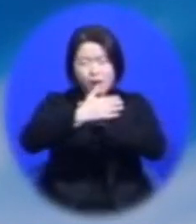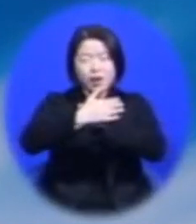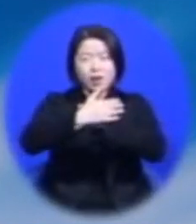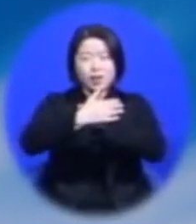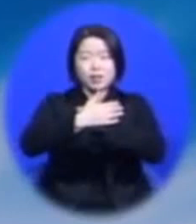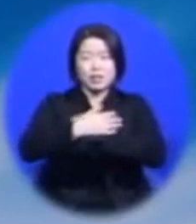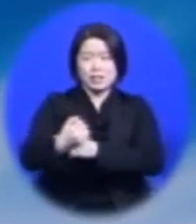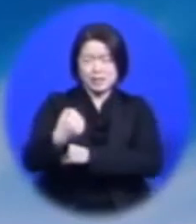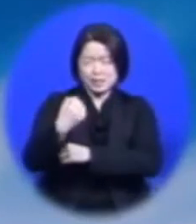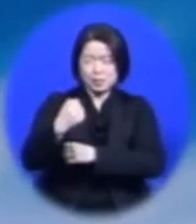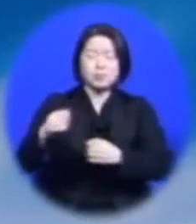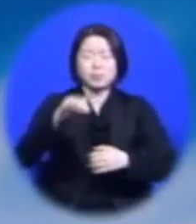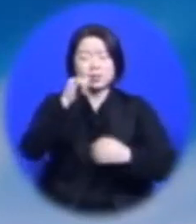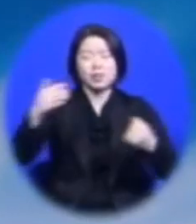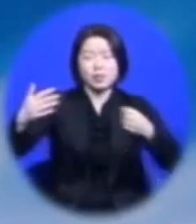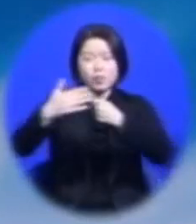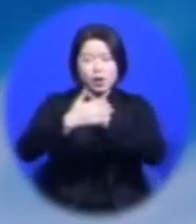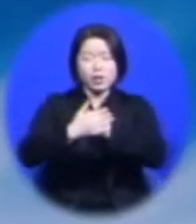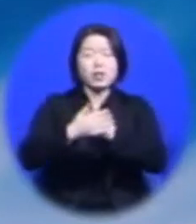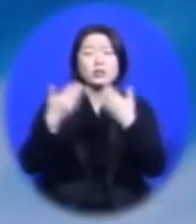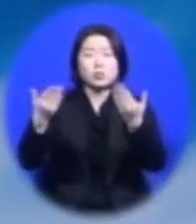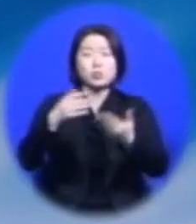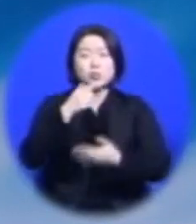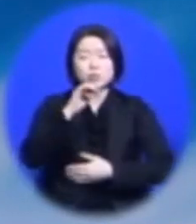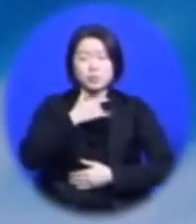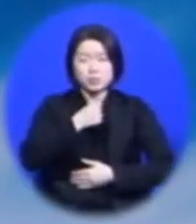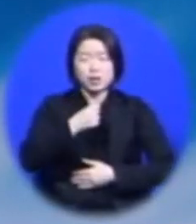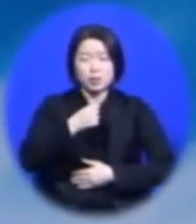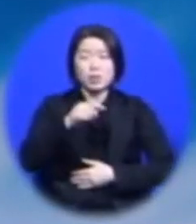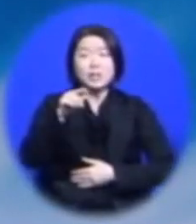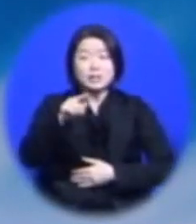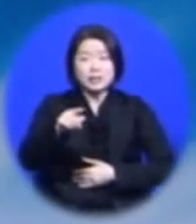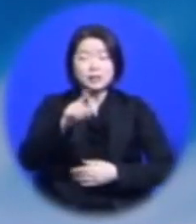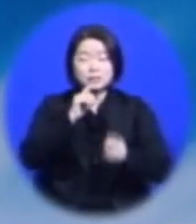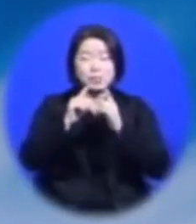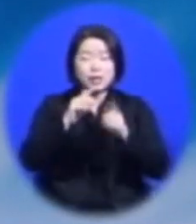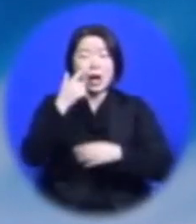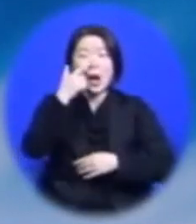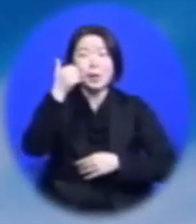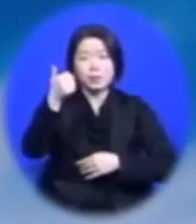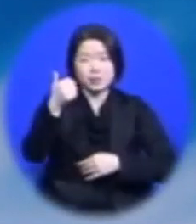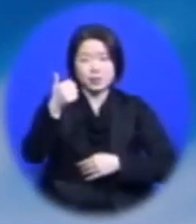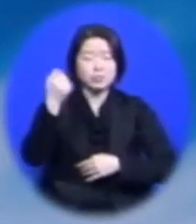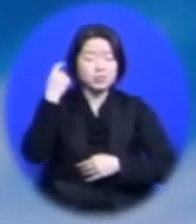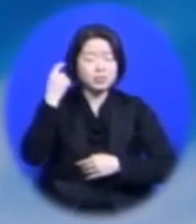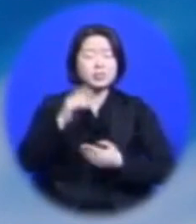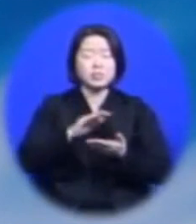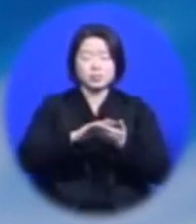싶다고 그렇게 말씀하시는 그 아버님 이야기를 들었습니다.